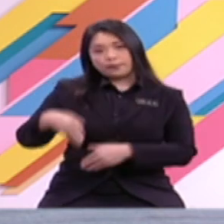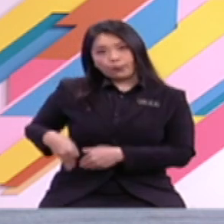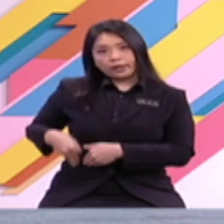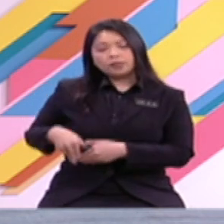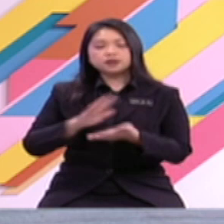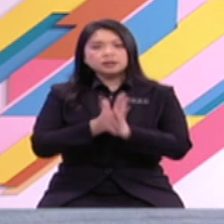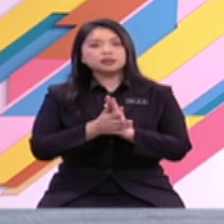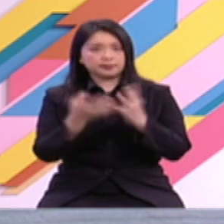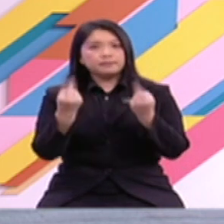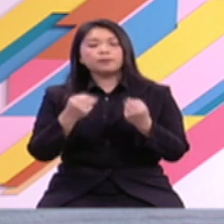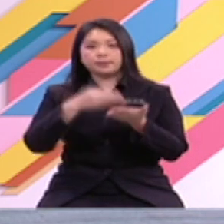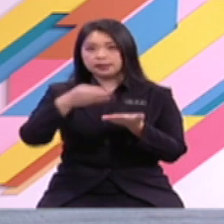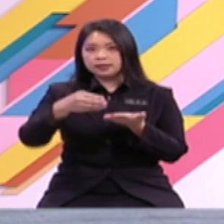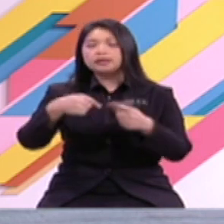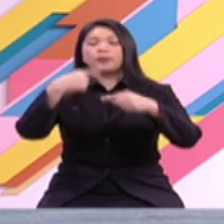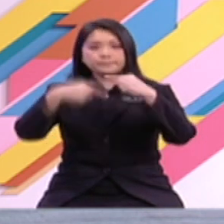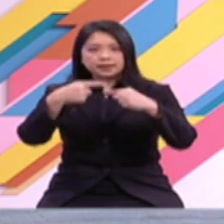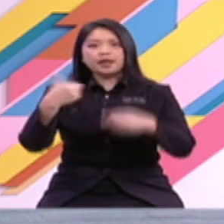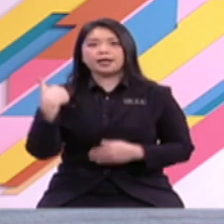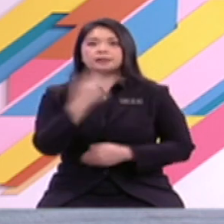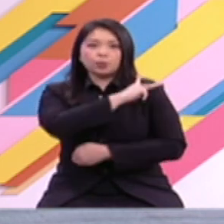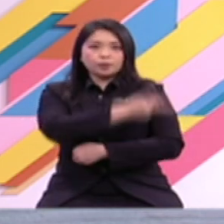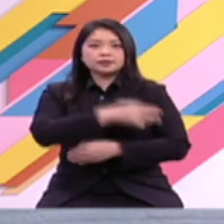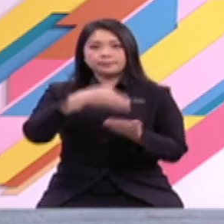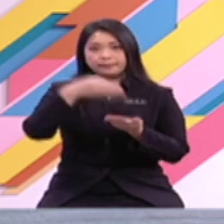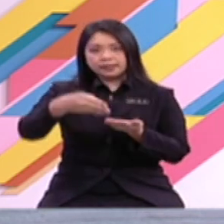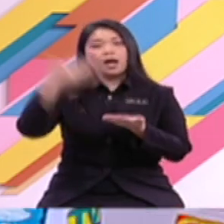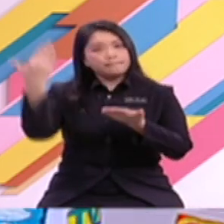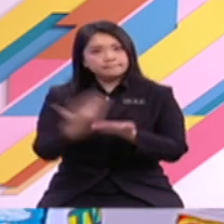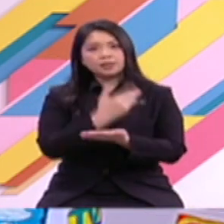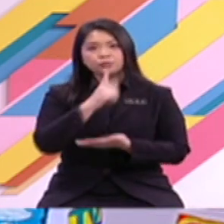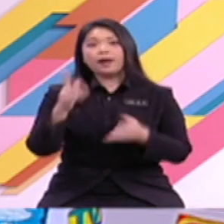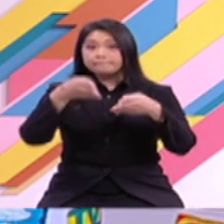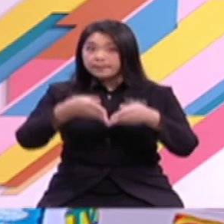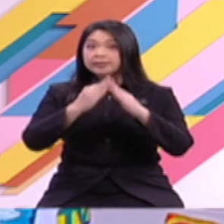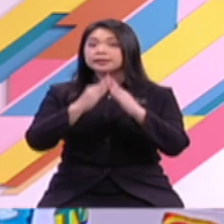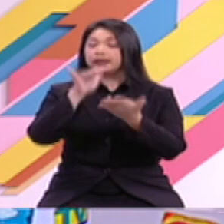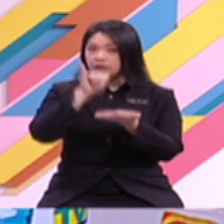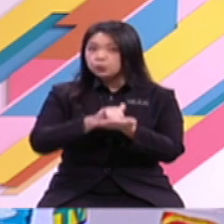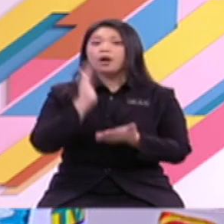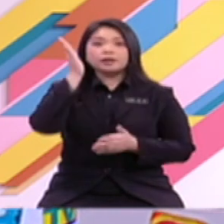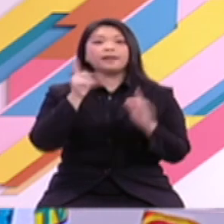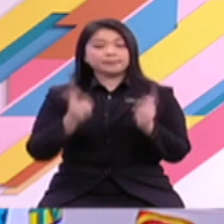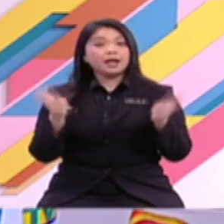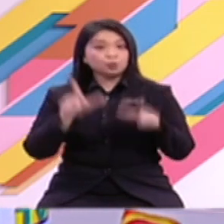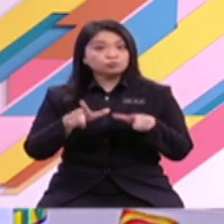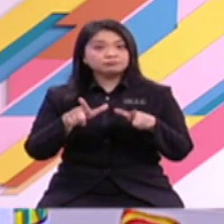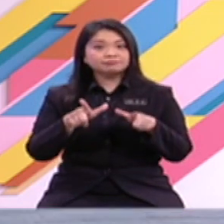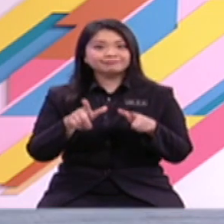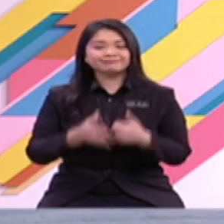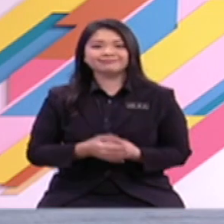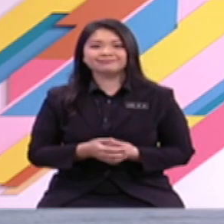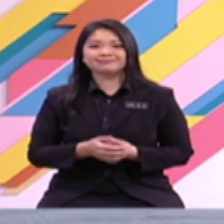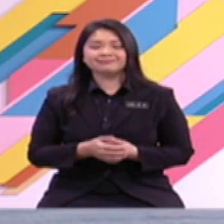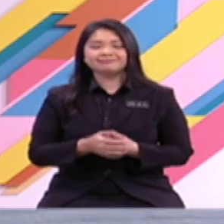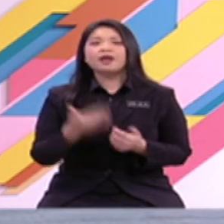semoga akibatnya bisa dikuasai membeli barulah peminta itu akan berlaku oke bye